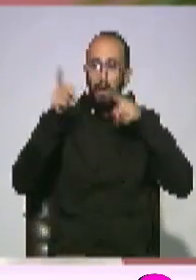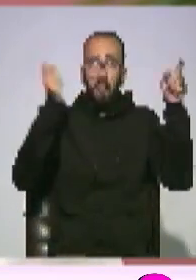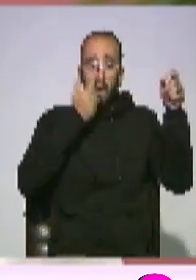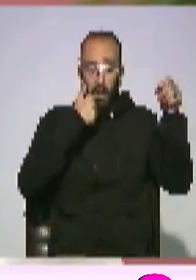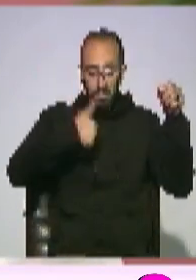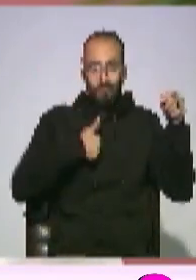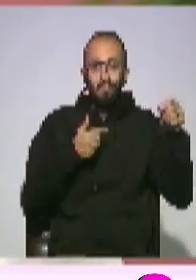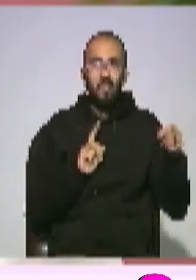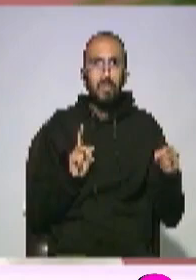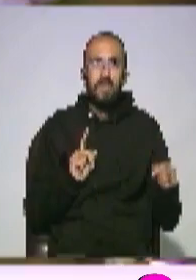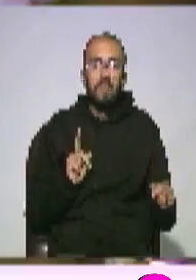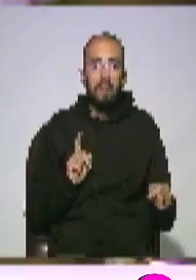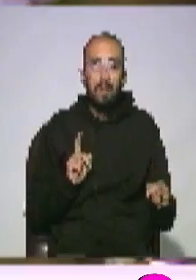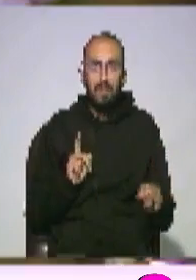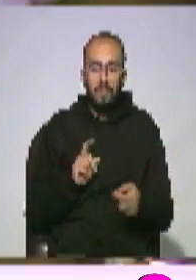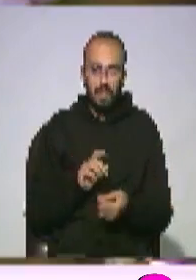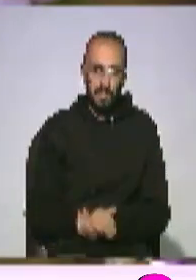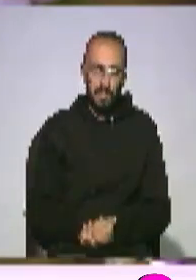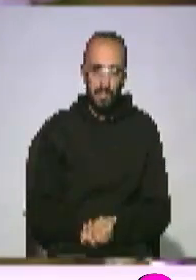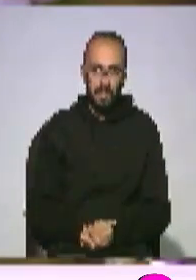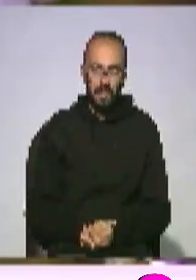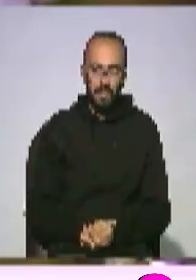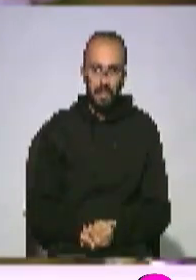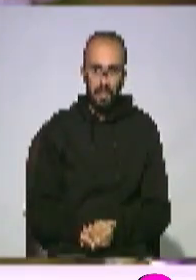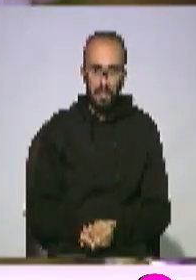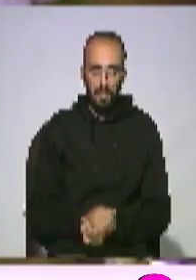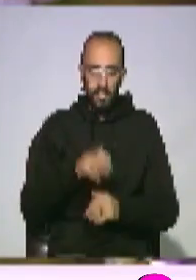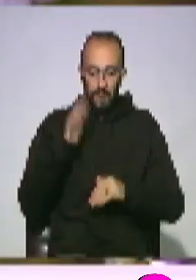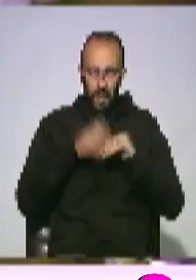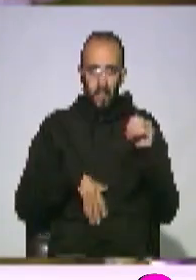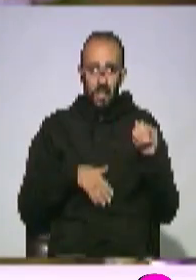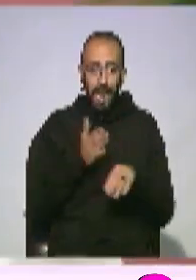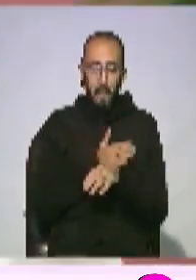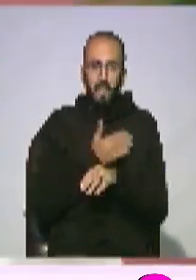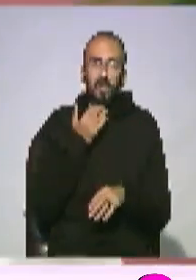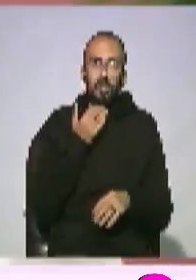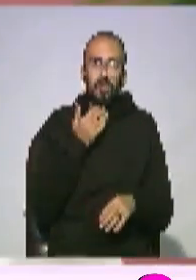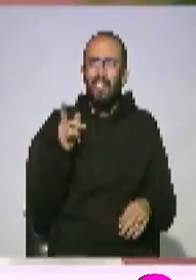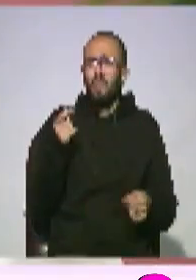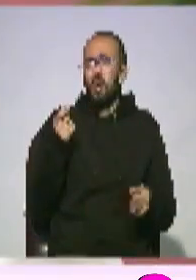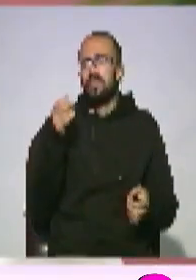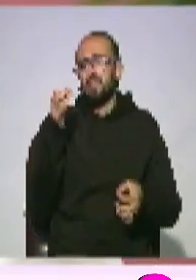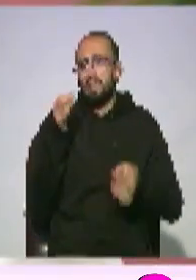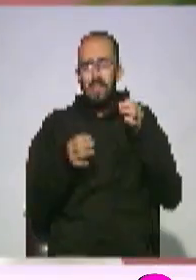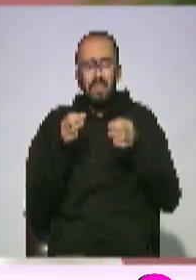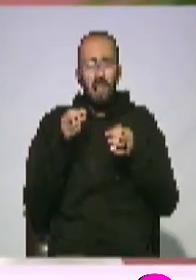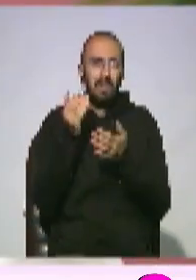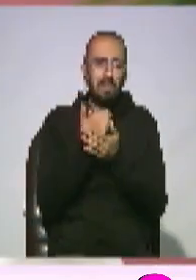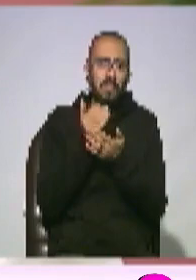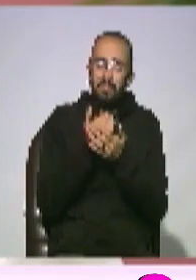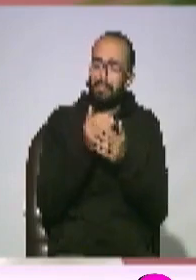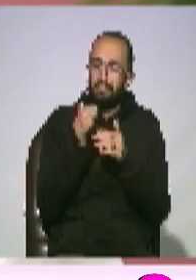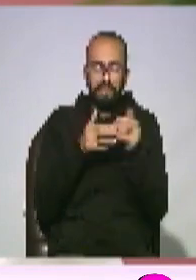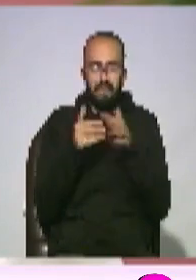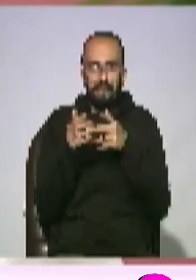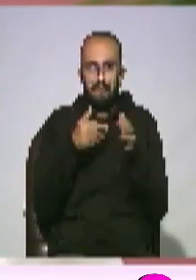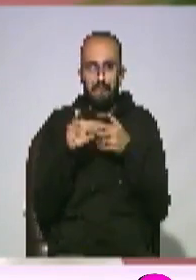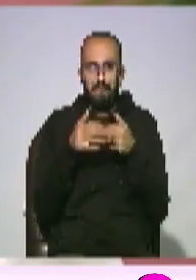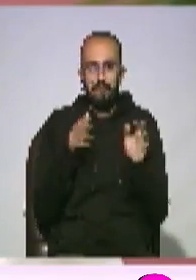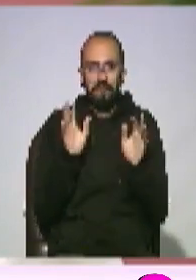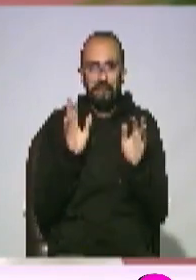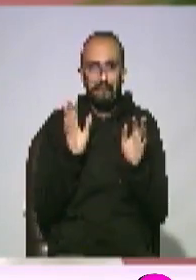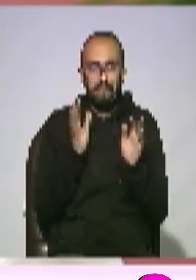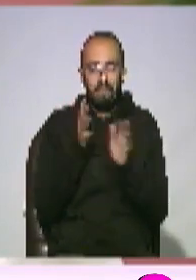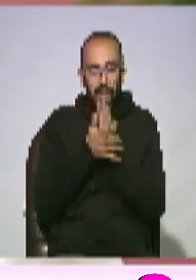ايوه على الاخرين، عدم بذل مجهود في التربيه. فهو يقول لك اصل الاقتصاد، لا الاقتصاد ملوش علاقه، كلمه طيبه ملهاش علاقه،